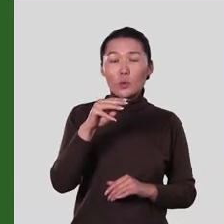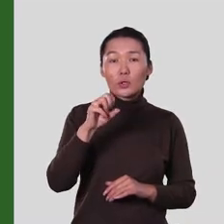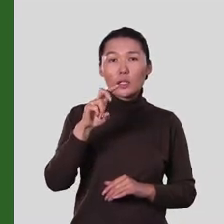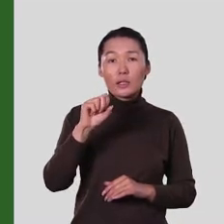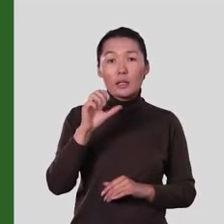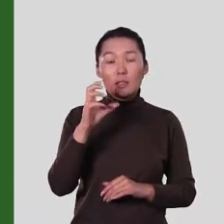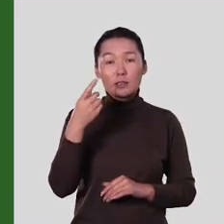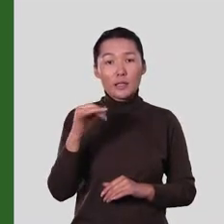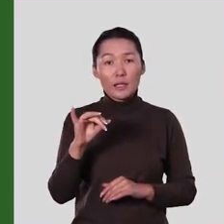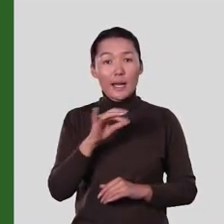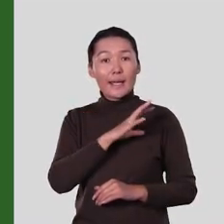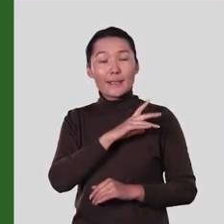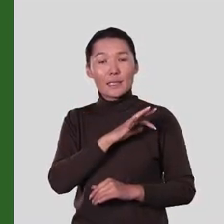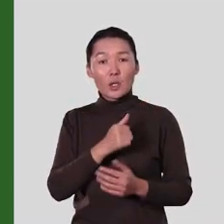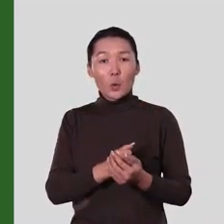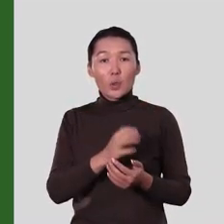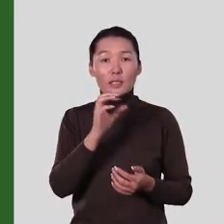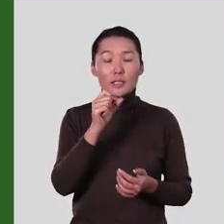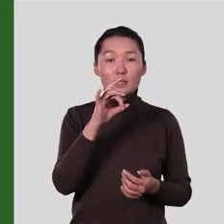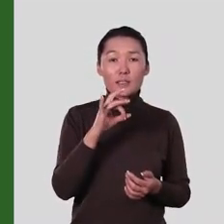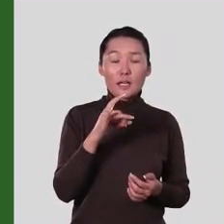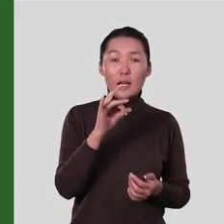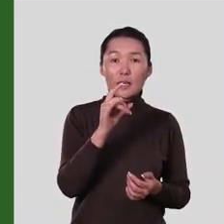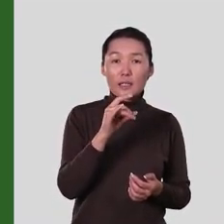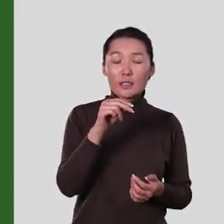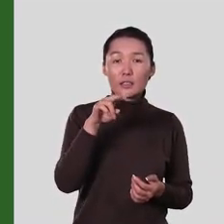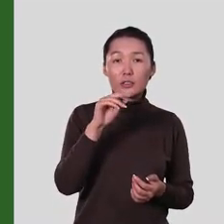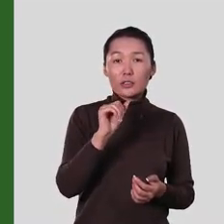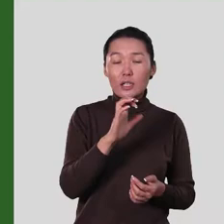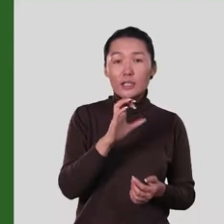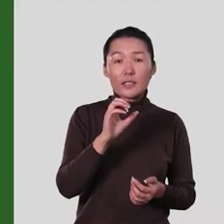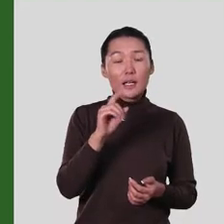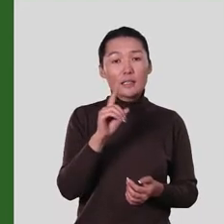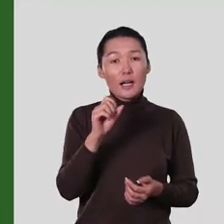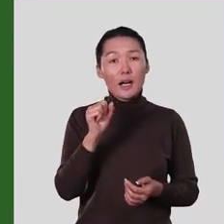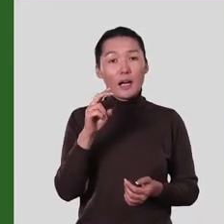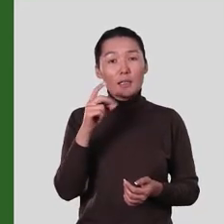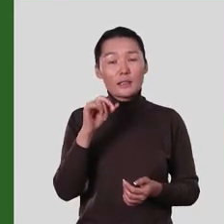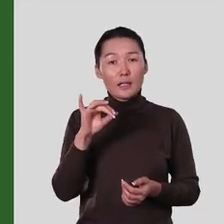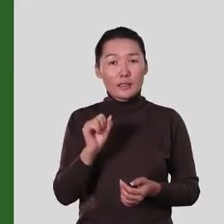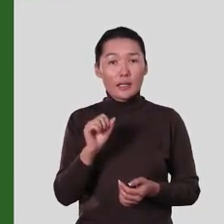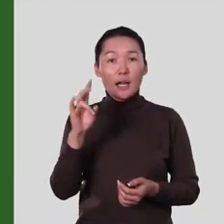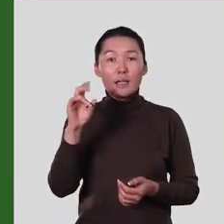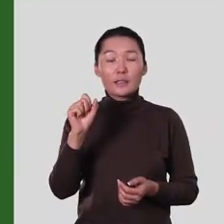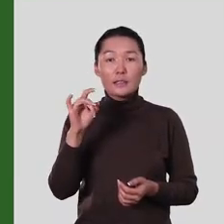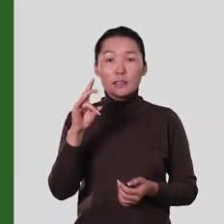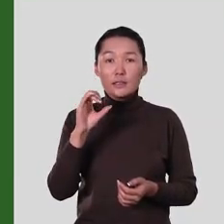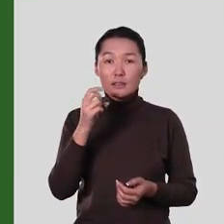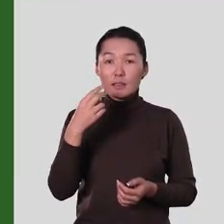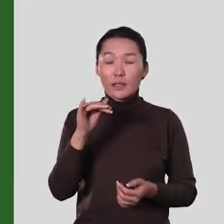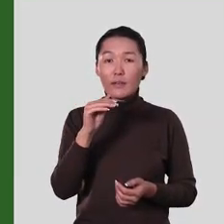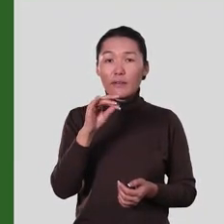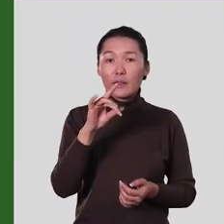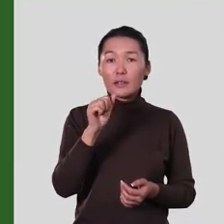Чуталасский, Иссык-Кульский, Сарыджас-Аксайский, Нарынский, Ферганский и Алайский.